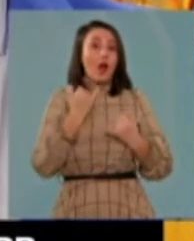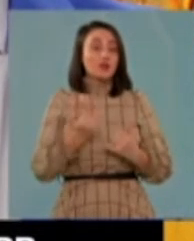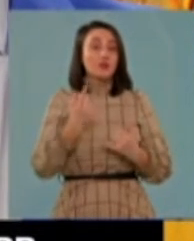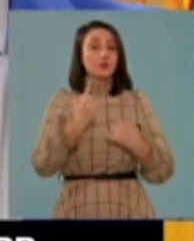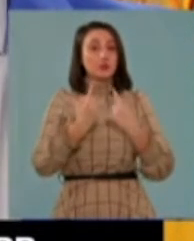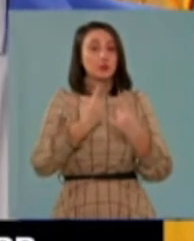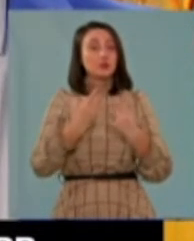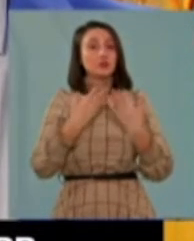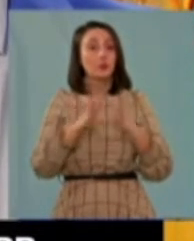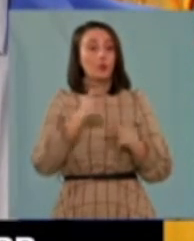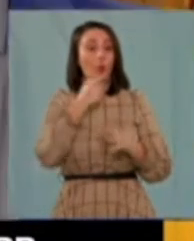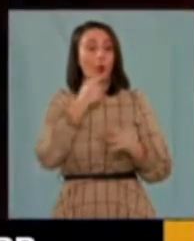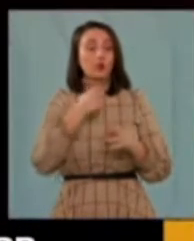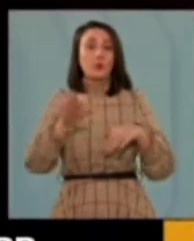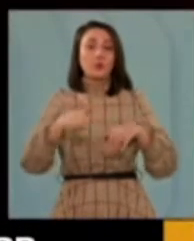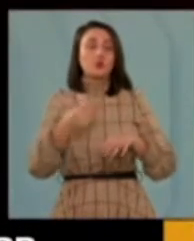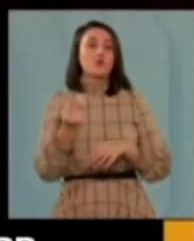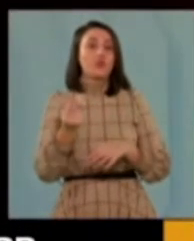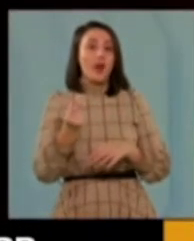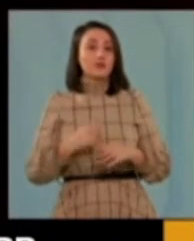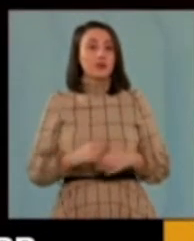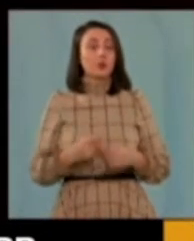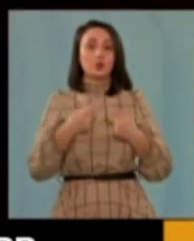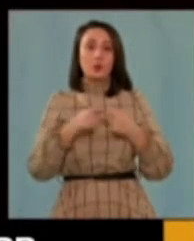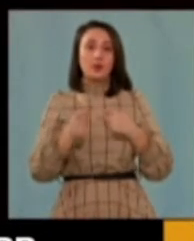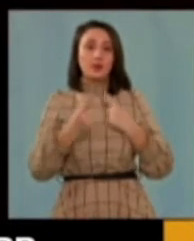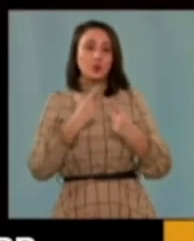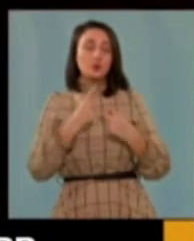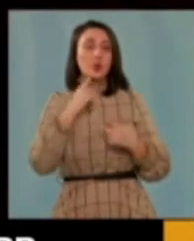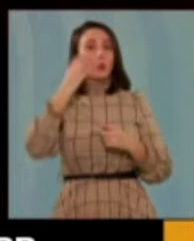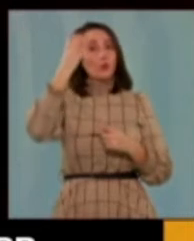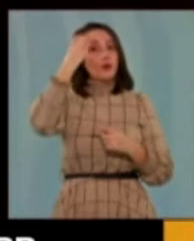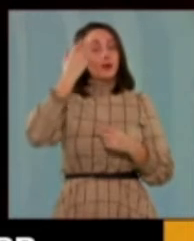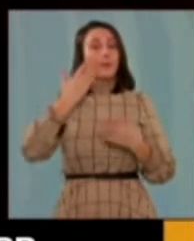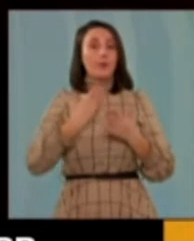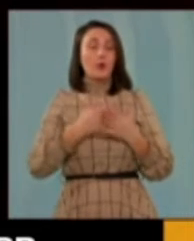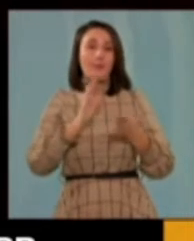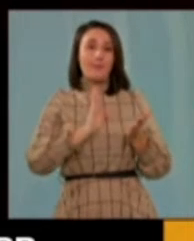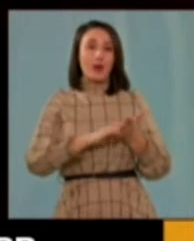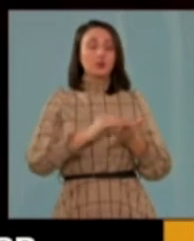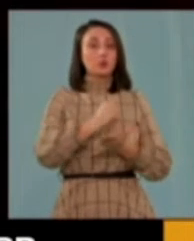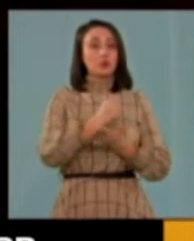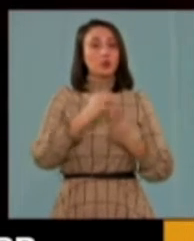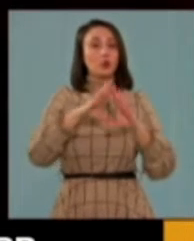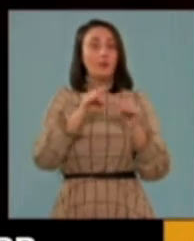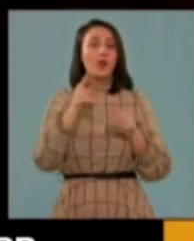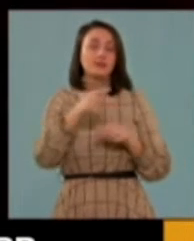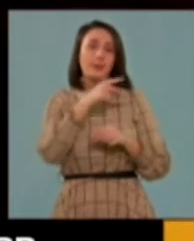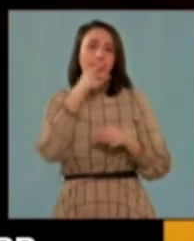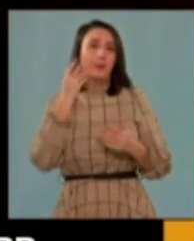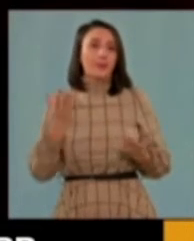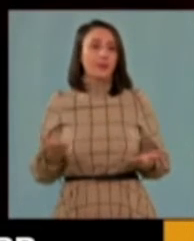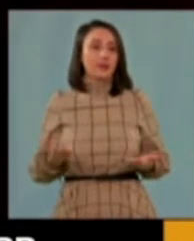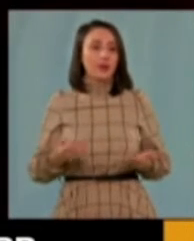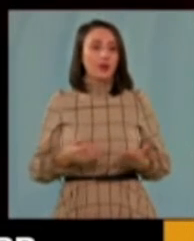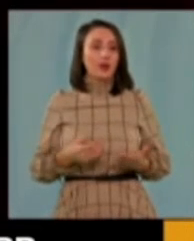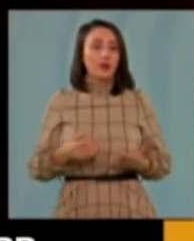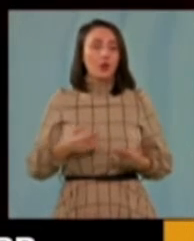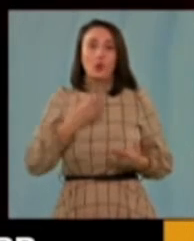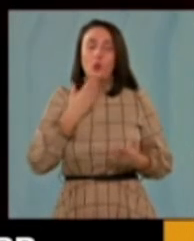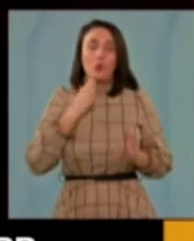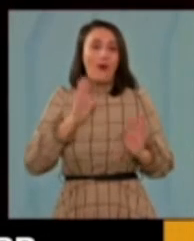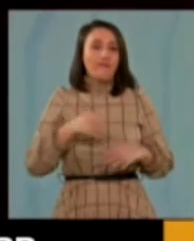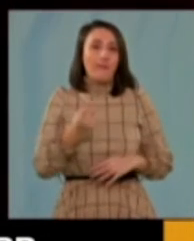a fost discuția la începutul anului și cu Ministrul de Finanțe și cu toate discuțiile din guvern, pentru că, practic, bugetul României atât își permite deci în acest bani. Moment. Nu mai